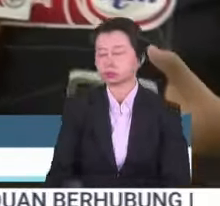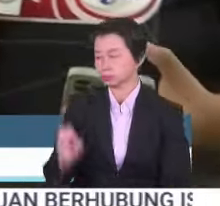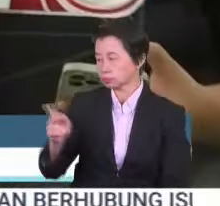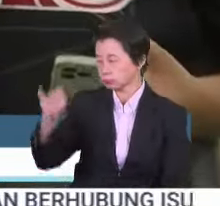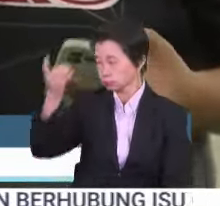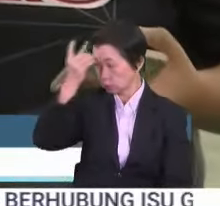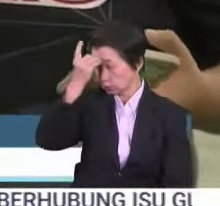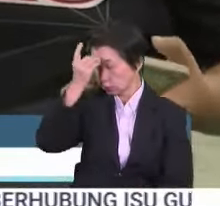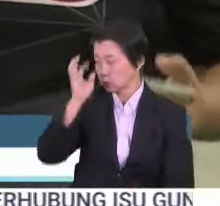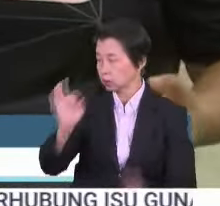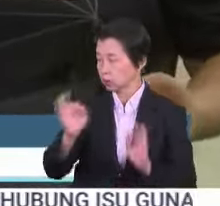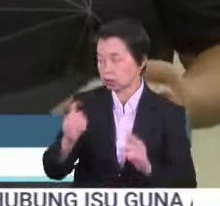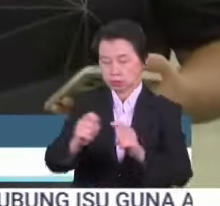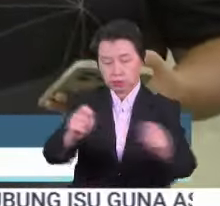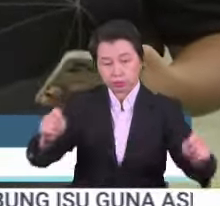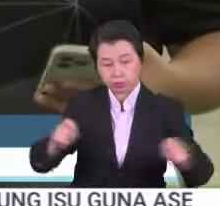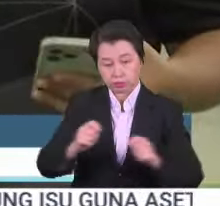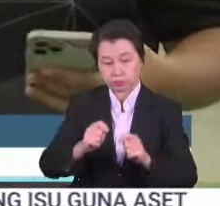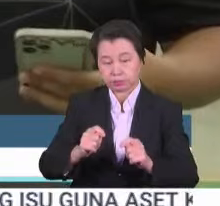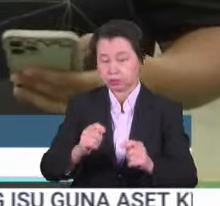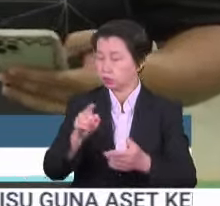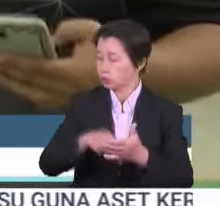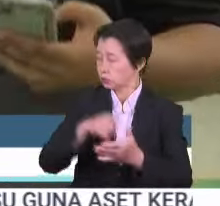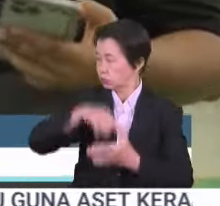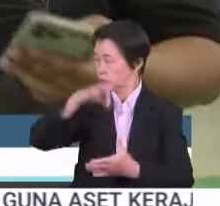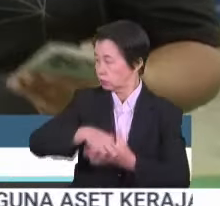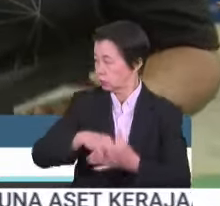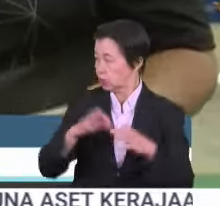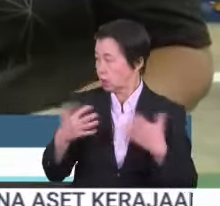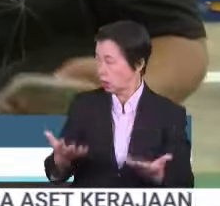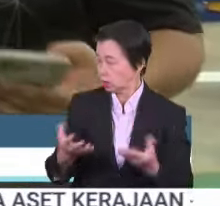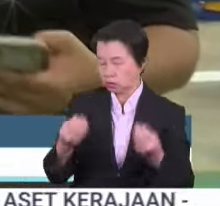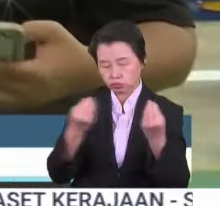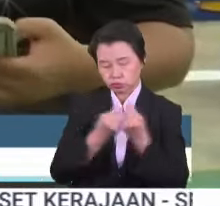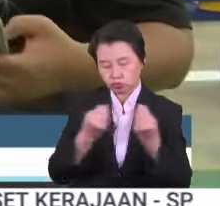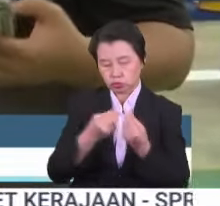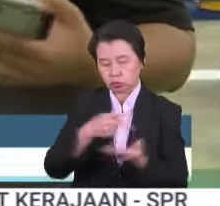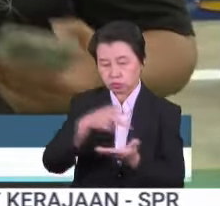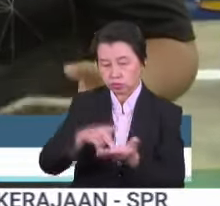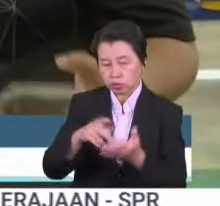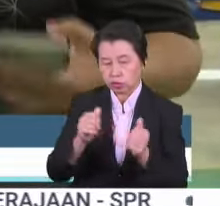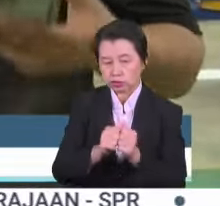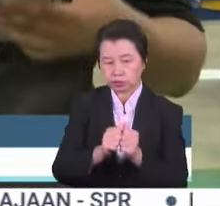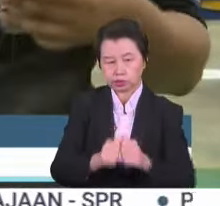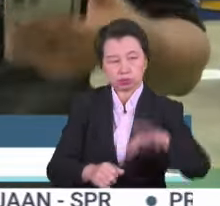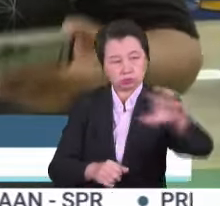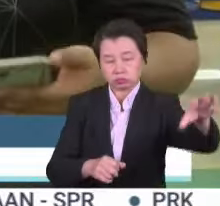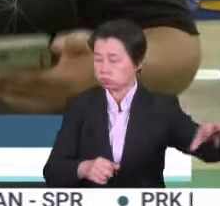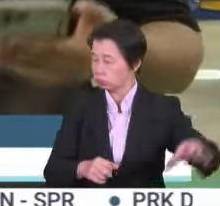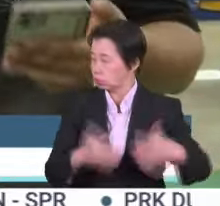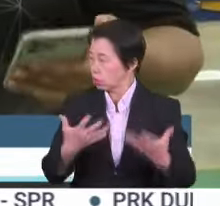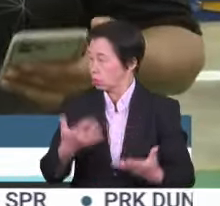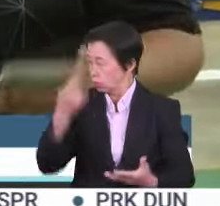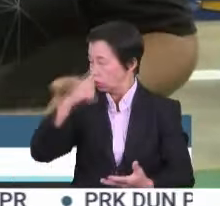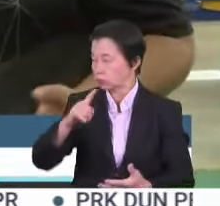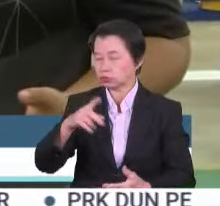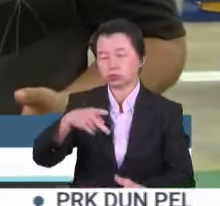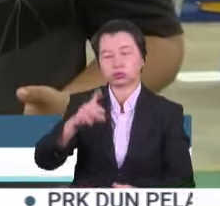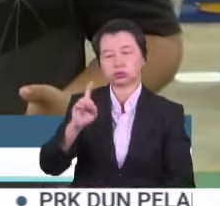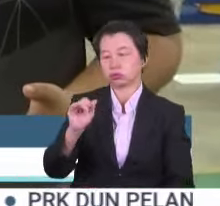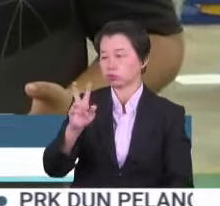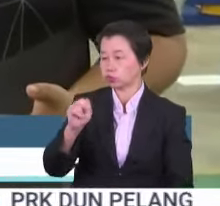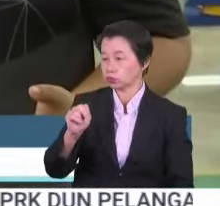Datuk, kalau kita kira tempat mengundi, bagaimana dengan jumlah pusat pengundian dengan saluran yang akan ada bagi Dun Pelangai